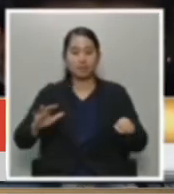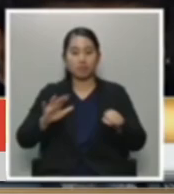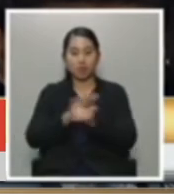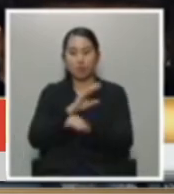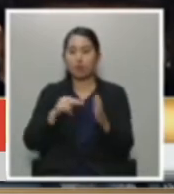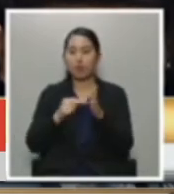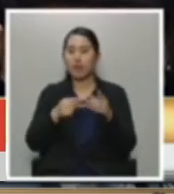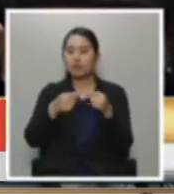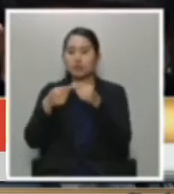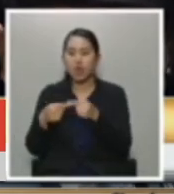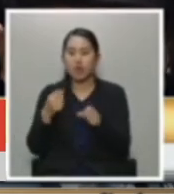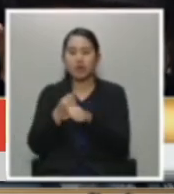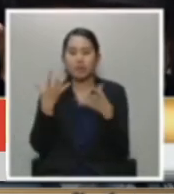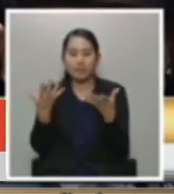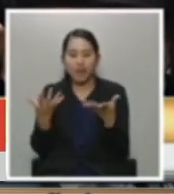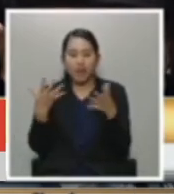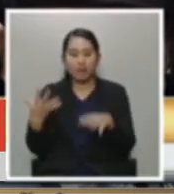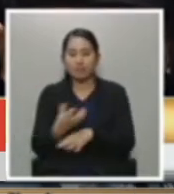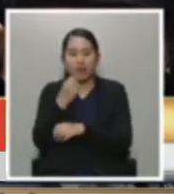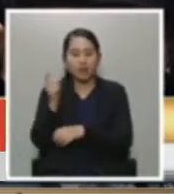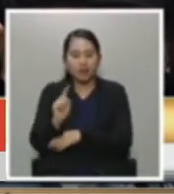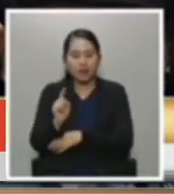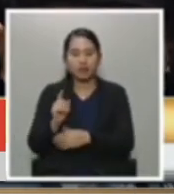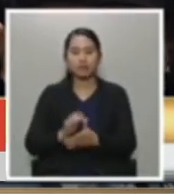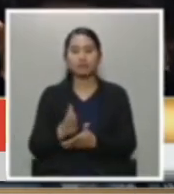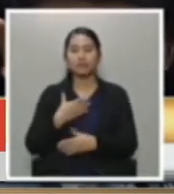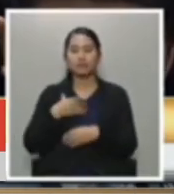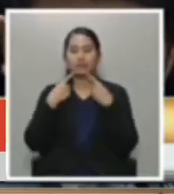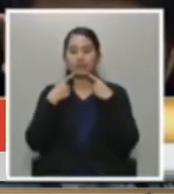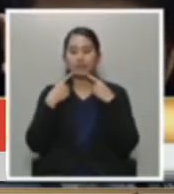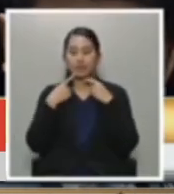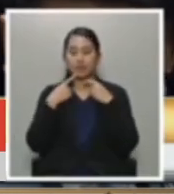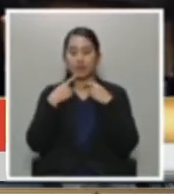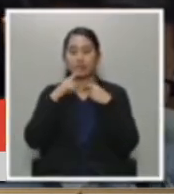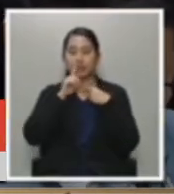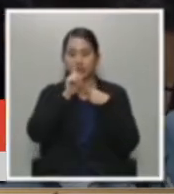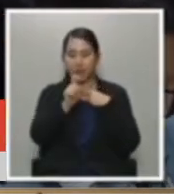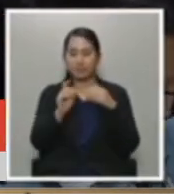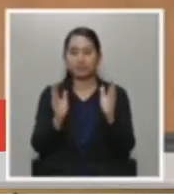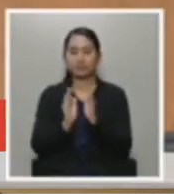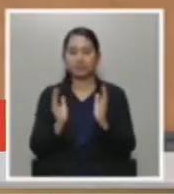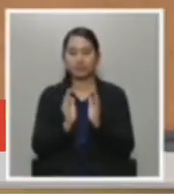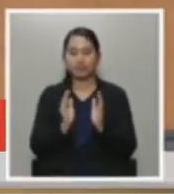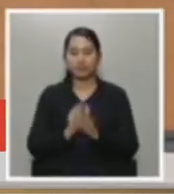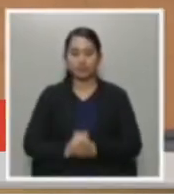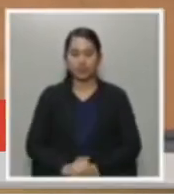เป็นอย่างไรจะทำอะไรได้ไหมผมถามแค่นี้ครับขอบคุณท่านประธาน ขอบคุณครับ